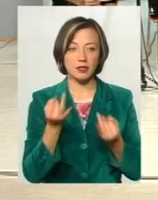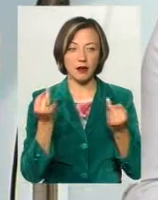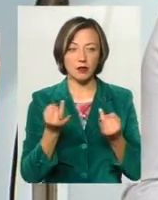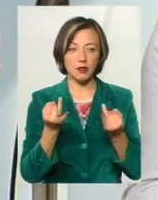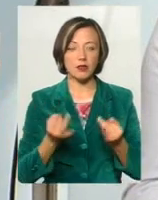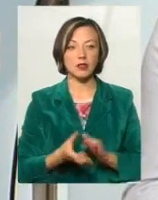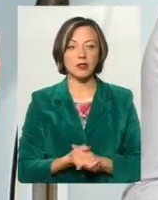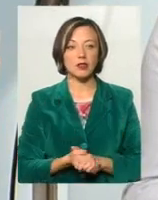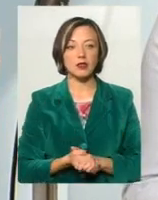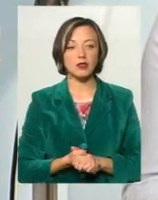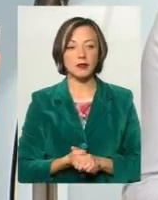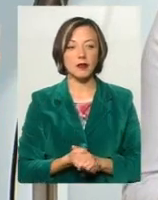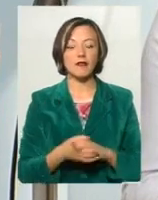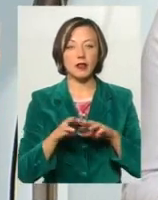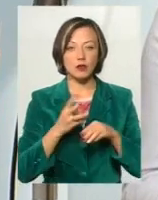на фінансування